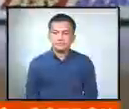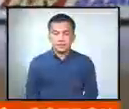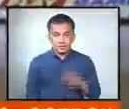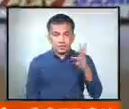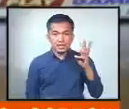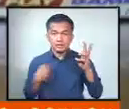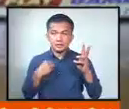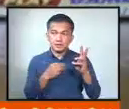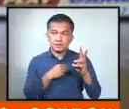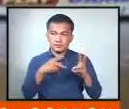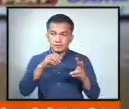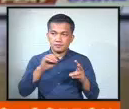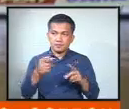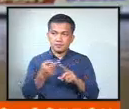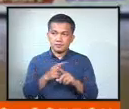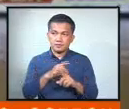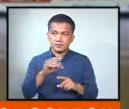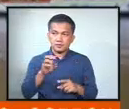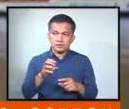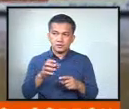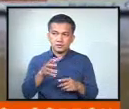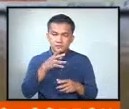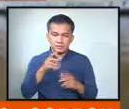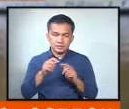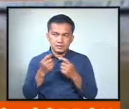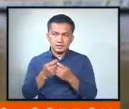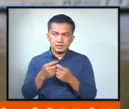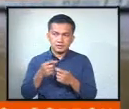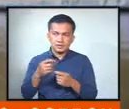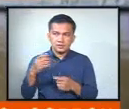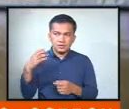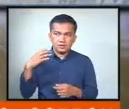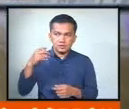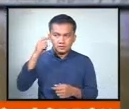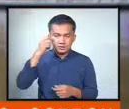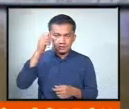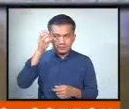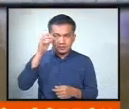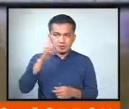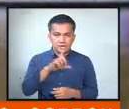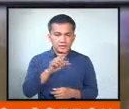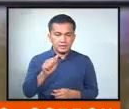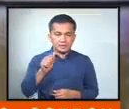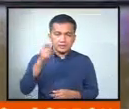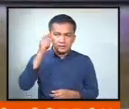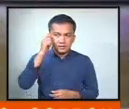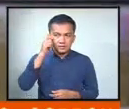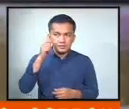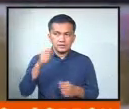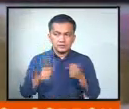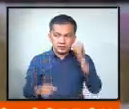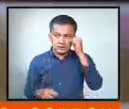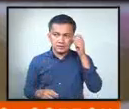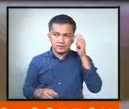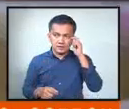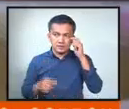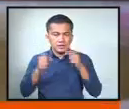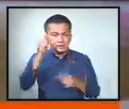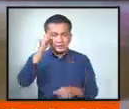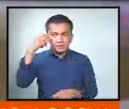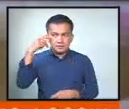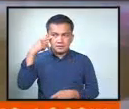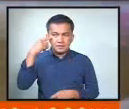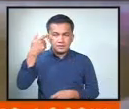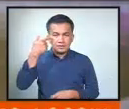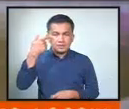Anim na miyembro ng pool ang galing sa core ng mother team ni Coach Timko na Hinebra. Yan sina L.A. Tenorio, Scottie Thompson, Stanley Pringle, Greg